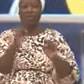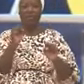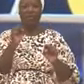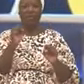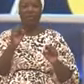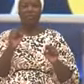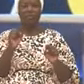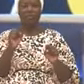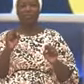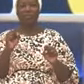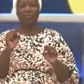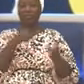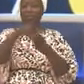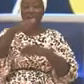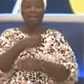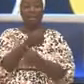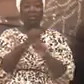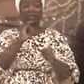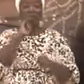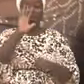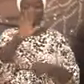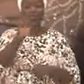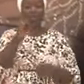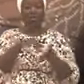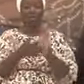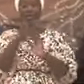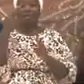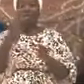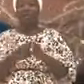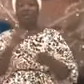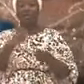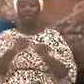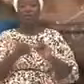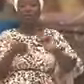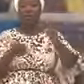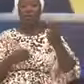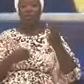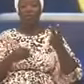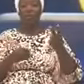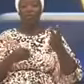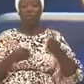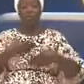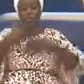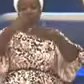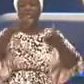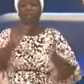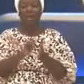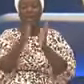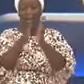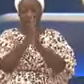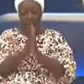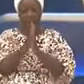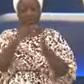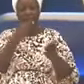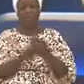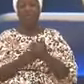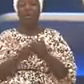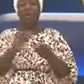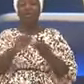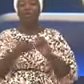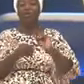ce soir le saluer pour thouars deuxièmement je suis entend votre âme très bien